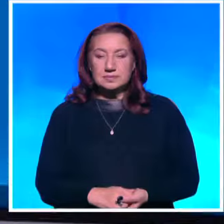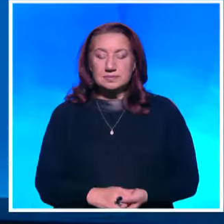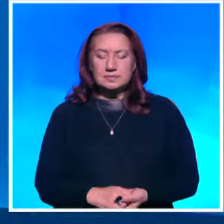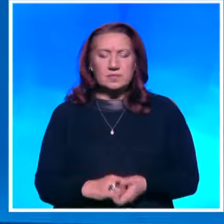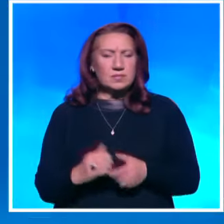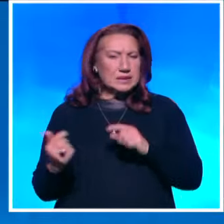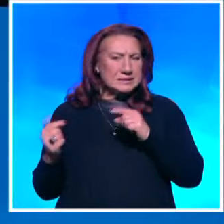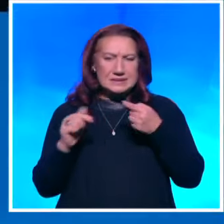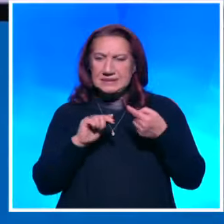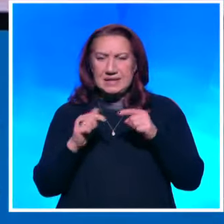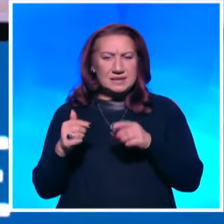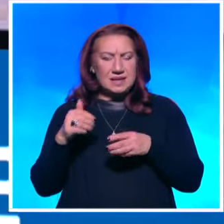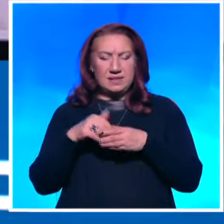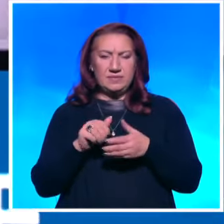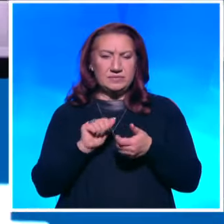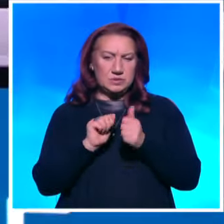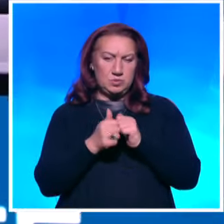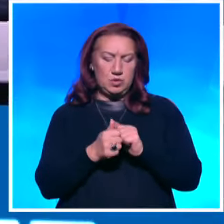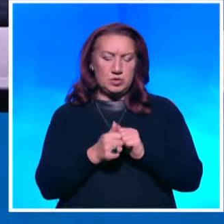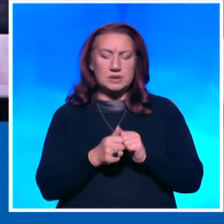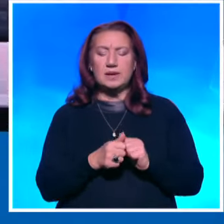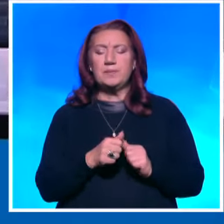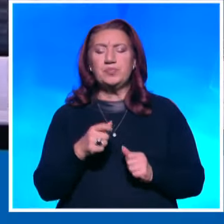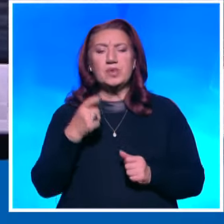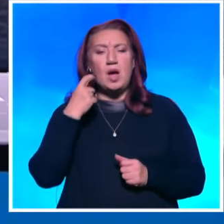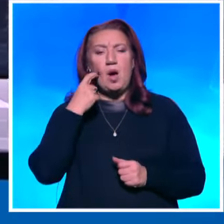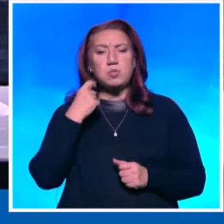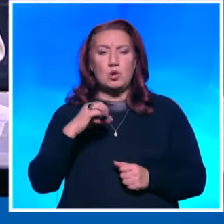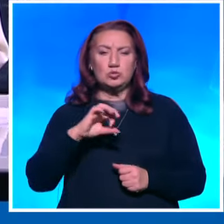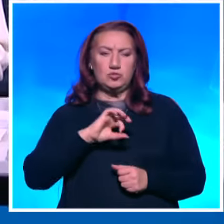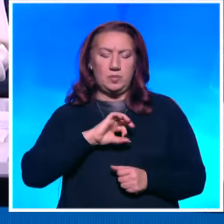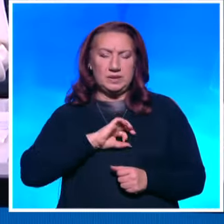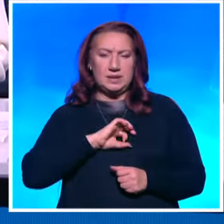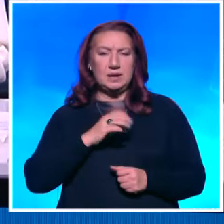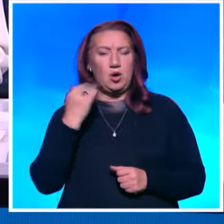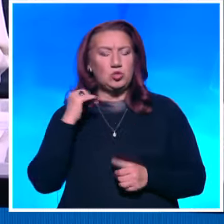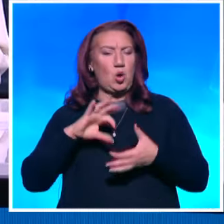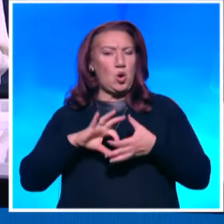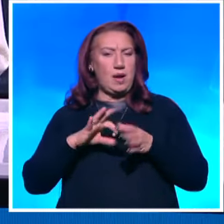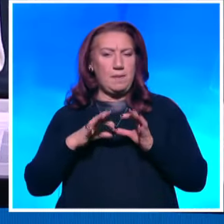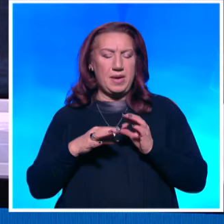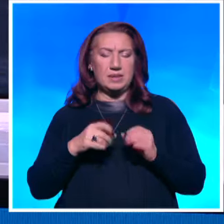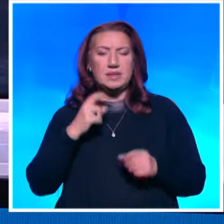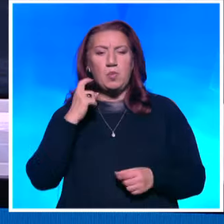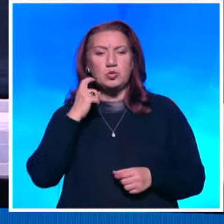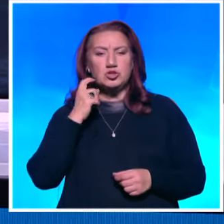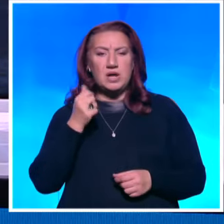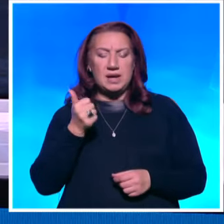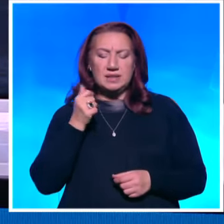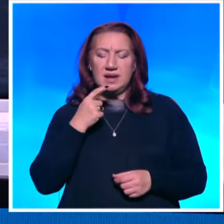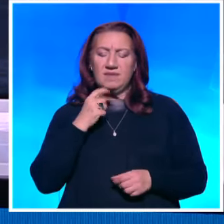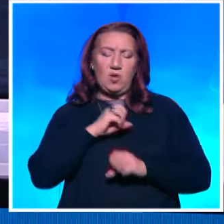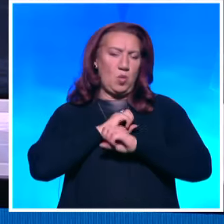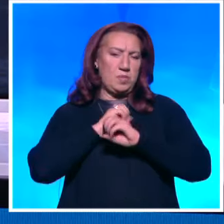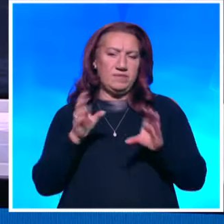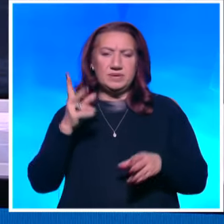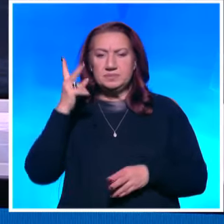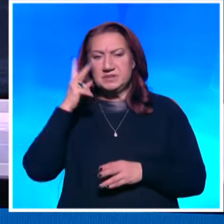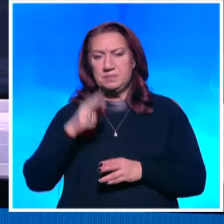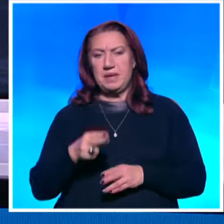скандали в спорта бронзовият медалист от игрите в париж божидар андреев обяви пред btv че слага край на състезателната си кариера заради